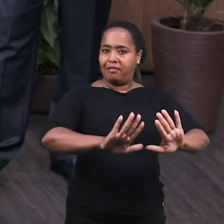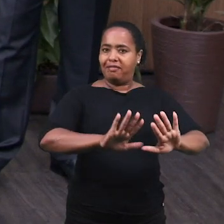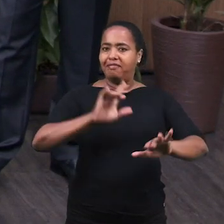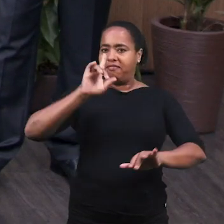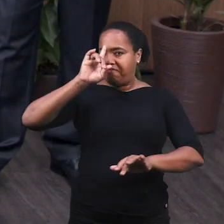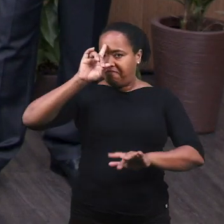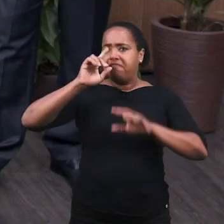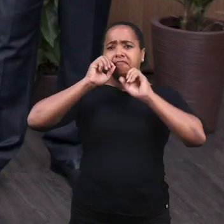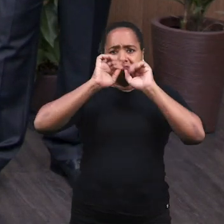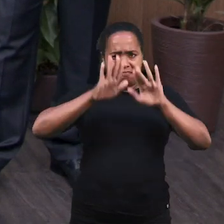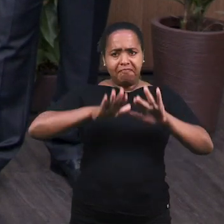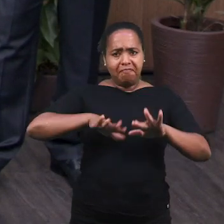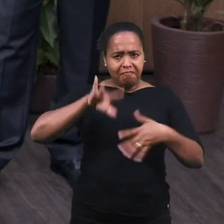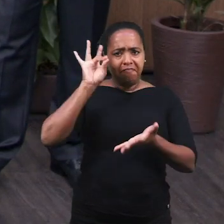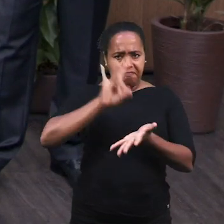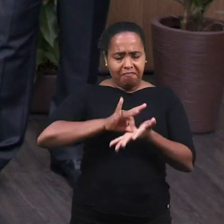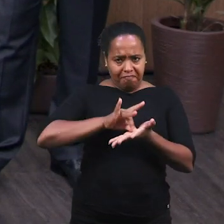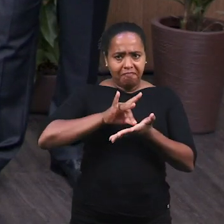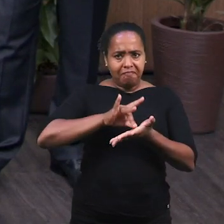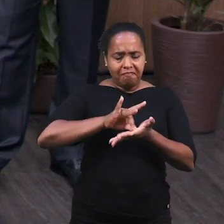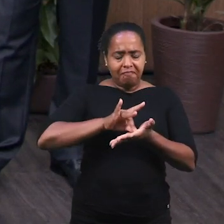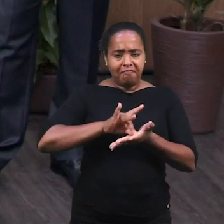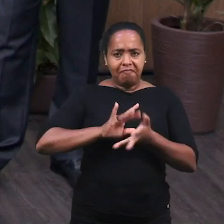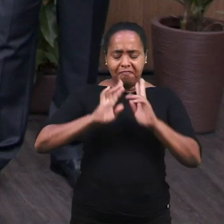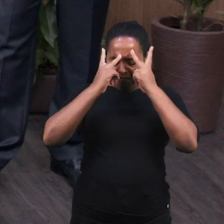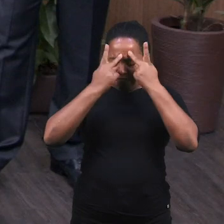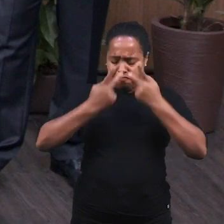Господа, и Бог благословляет.